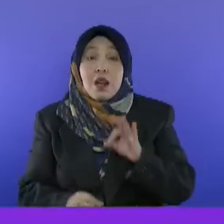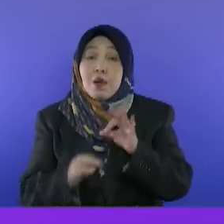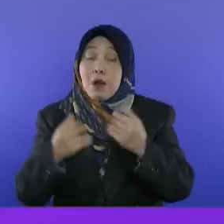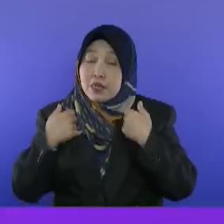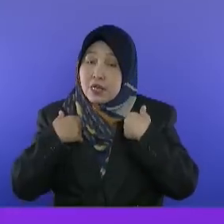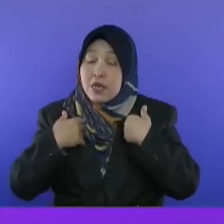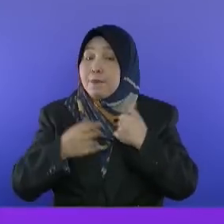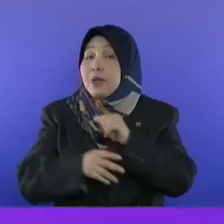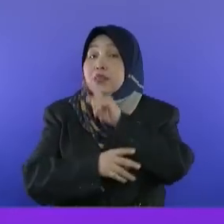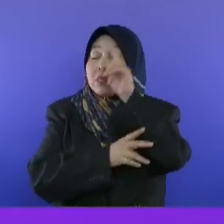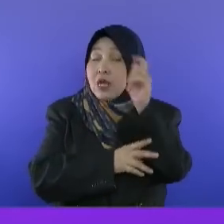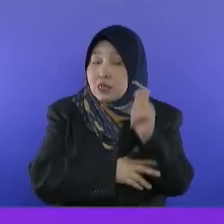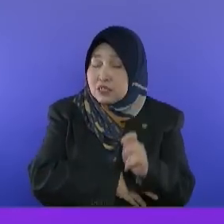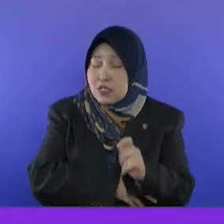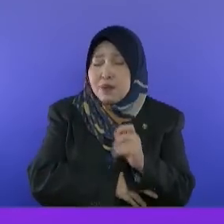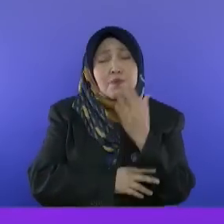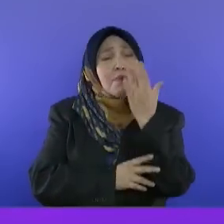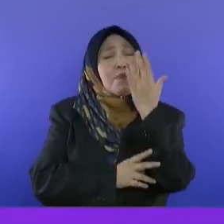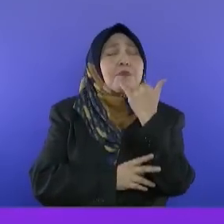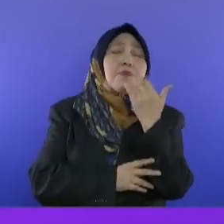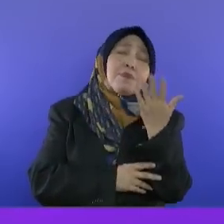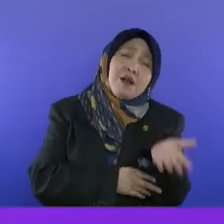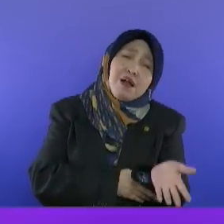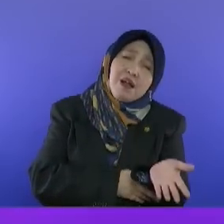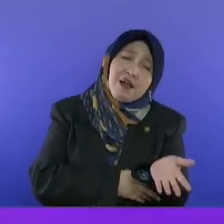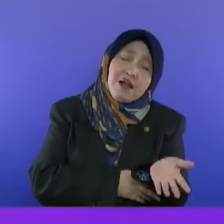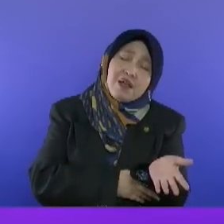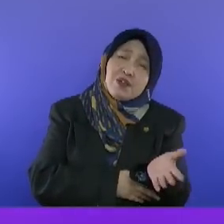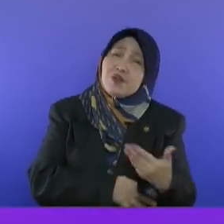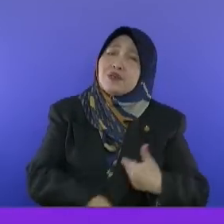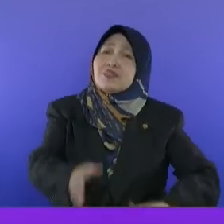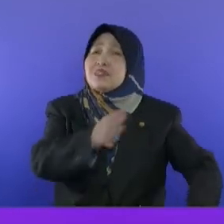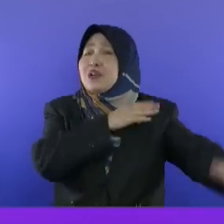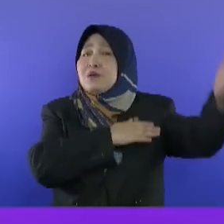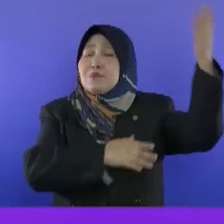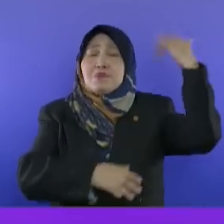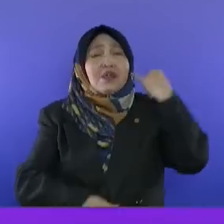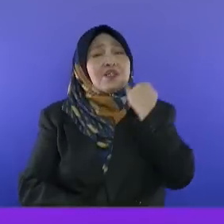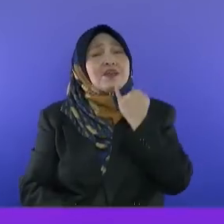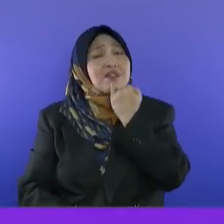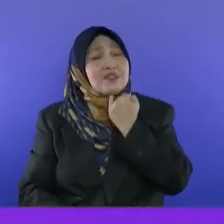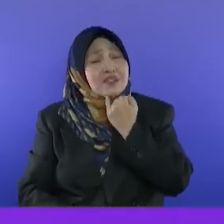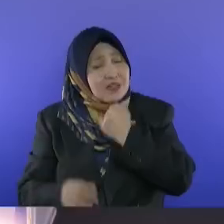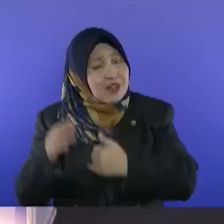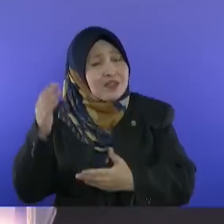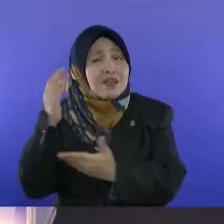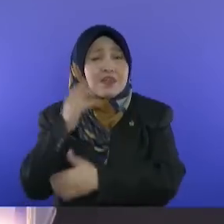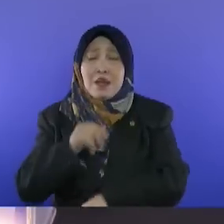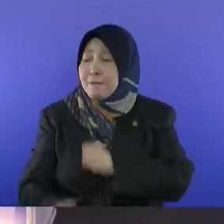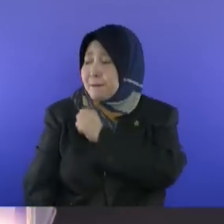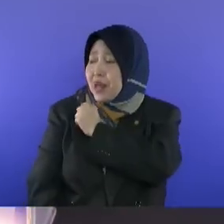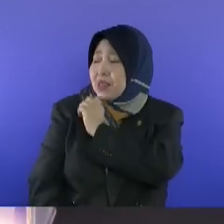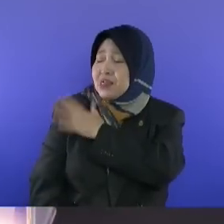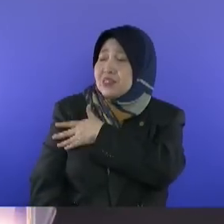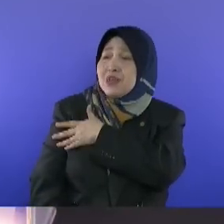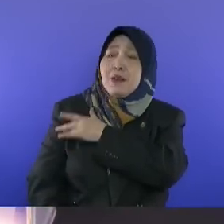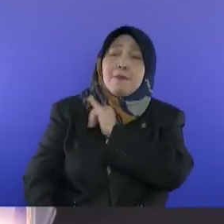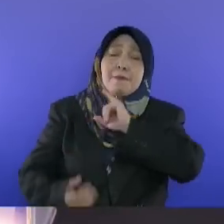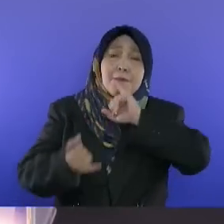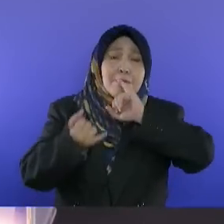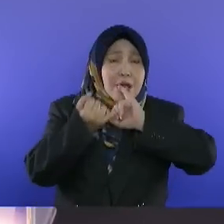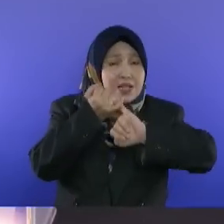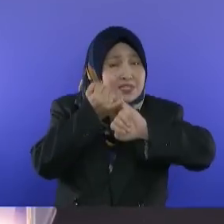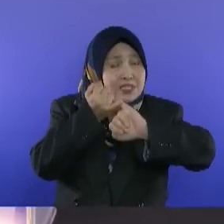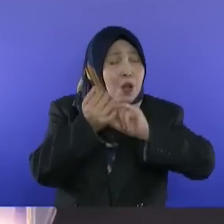ada yang bertanya Ustaz ya yang bertanya Mengapa lah ya sejak dahulu lagi Israil negara Israel dan Palestina itu kan berjanji